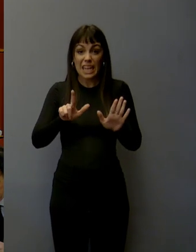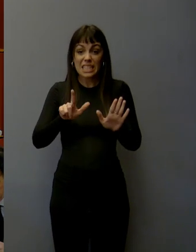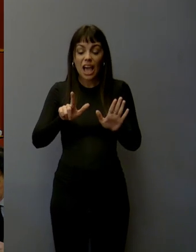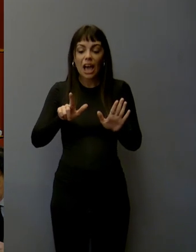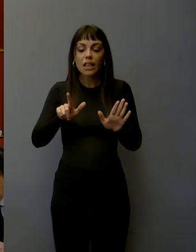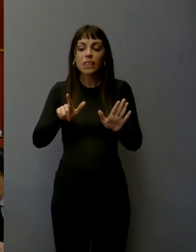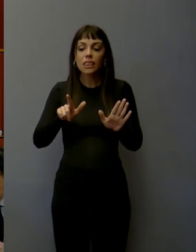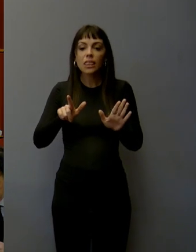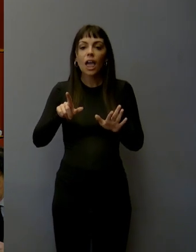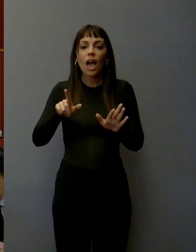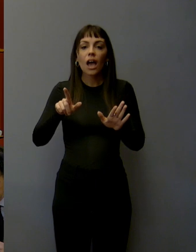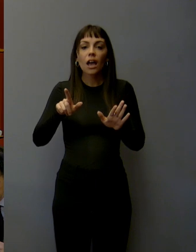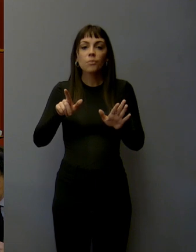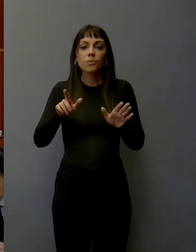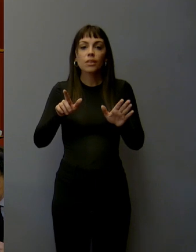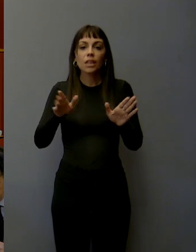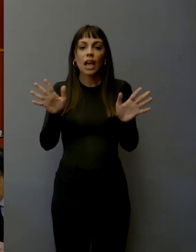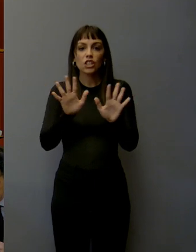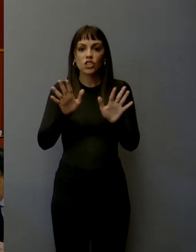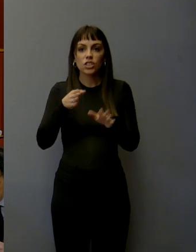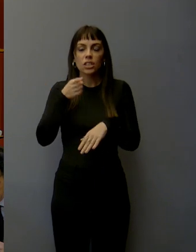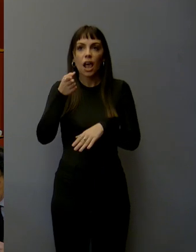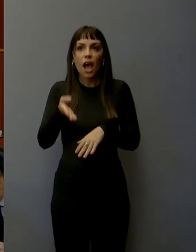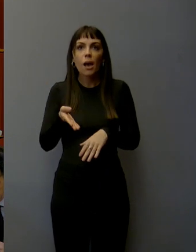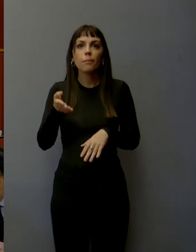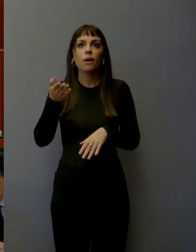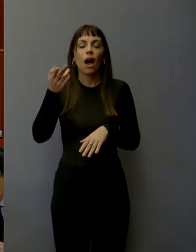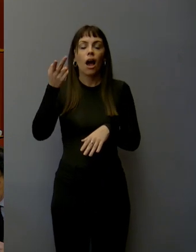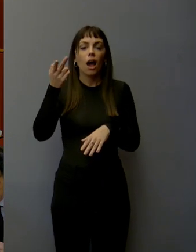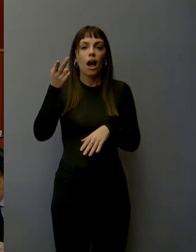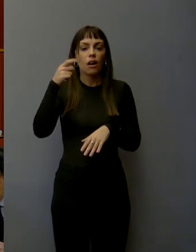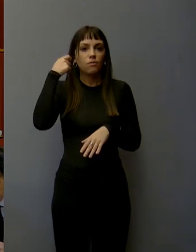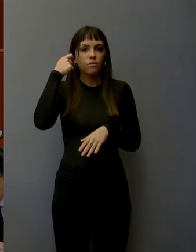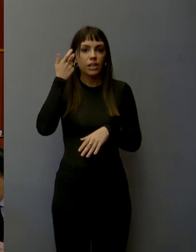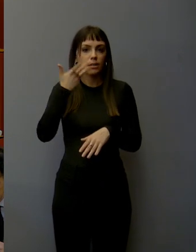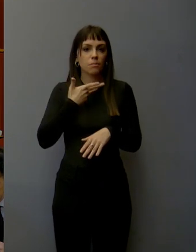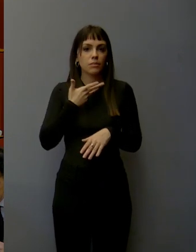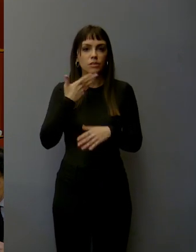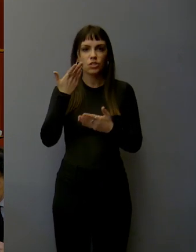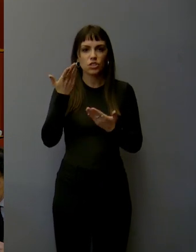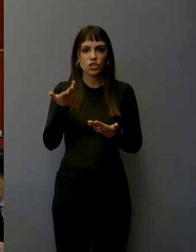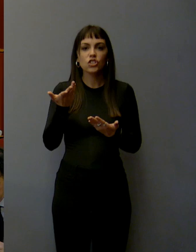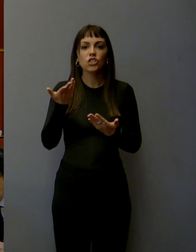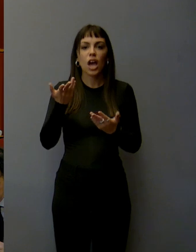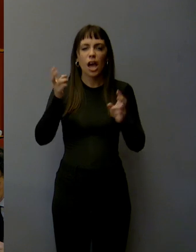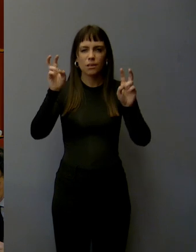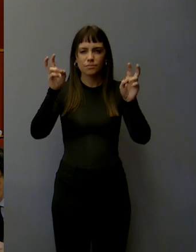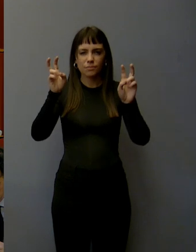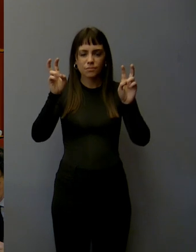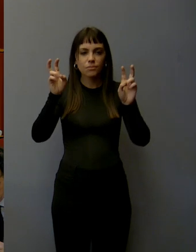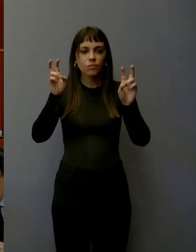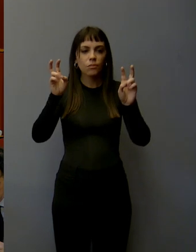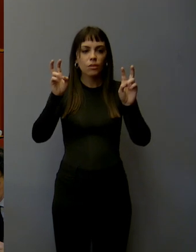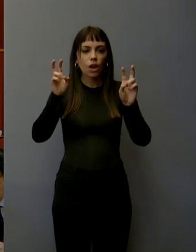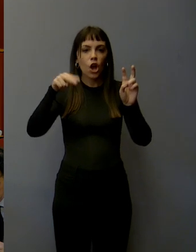knock country troad man Perché il Sindaco l'ha visto negli Stati Uniti Noi l'abbiamo visto in Italia Non è un paese per vecchi non era un